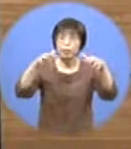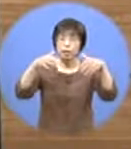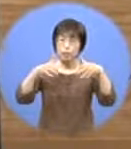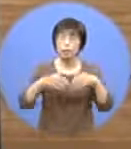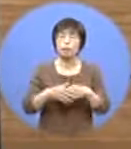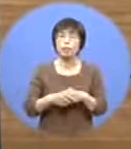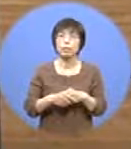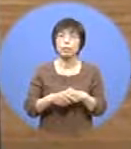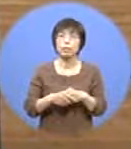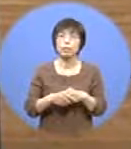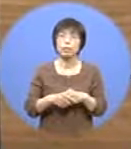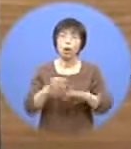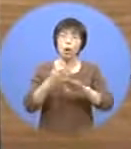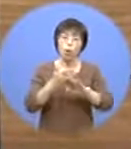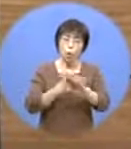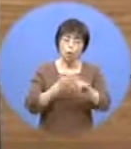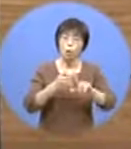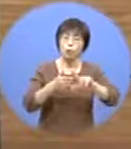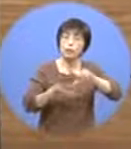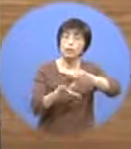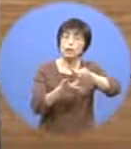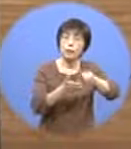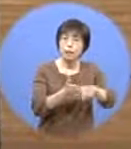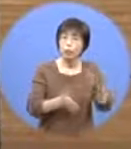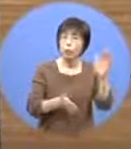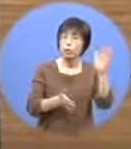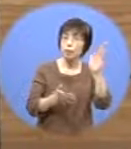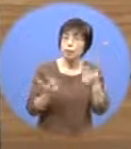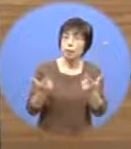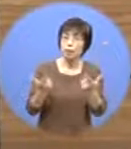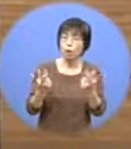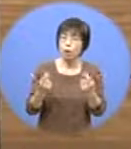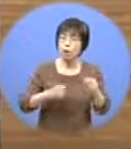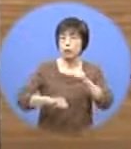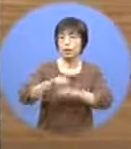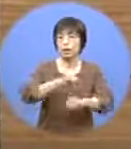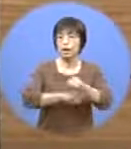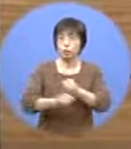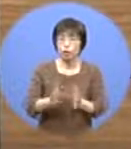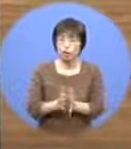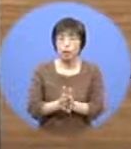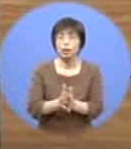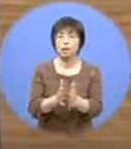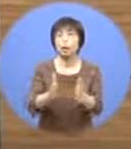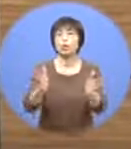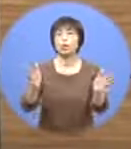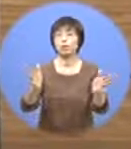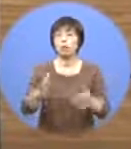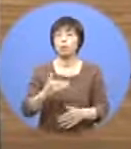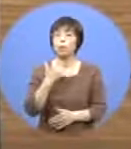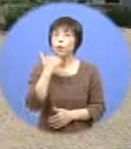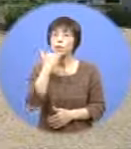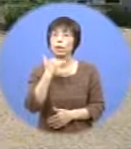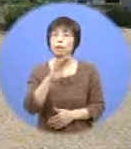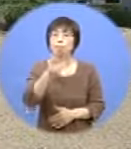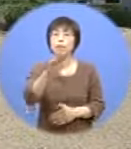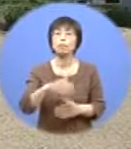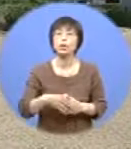って、他の地域でも同じような活動が広がることを期待しております。